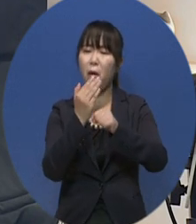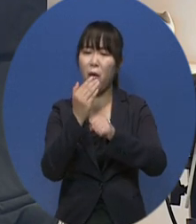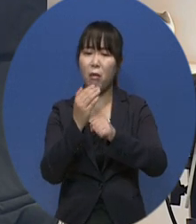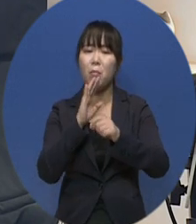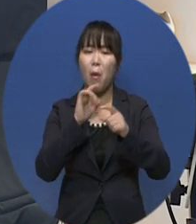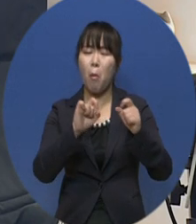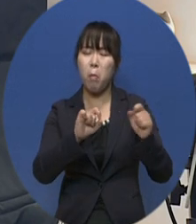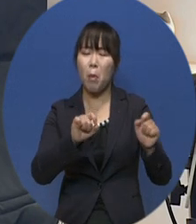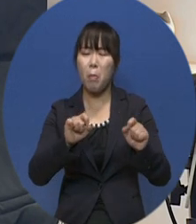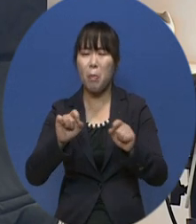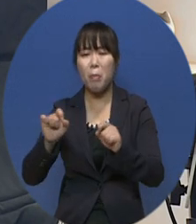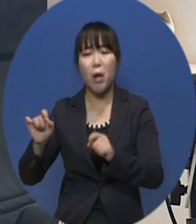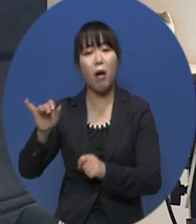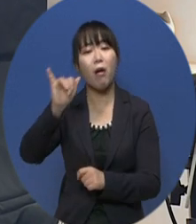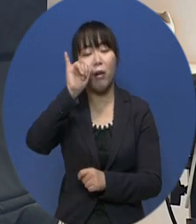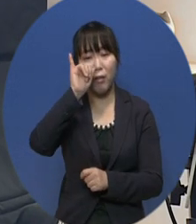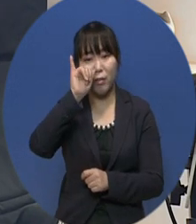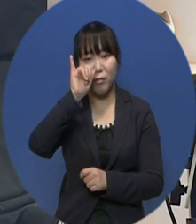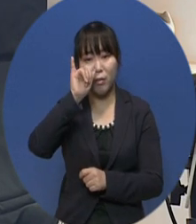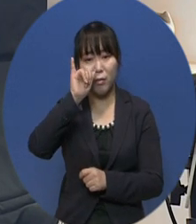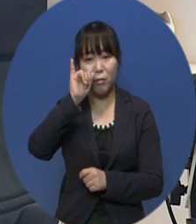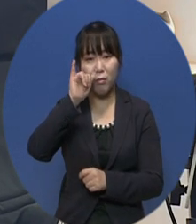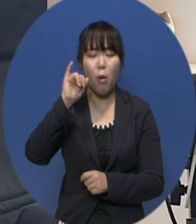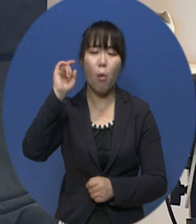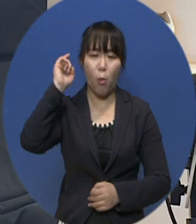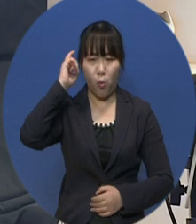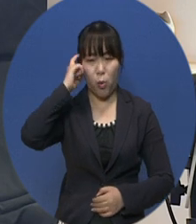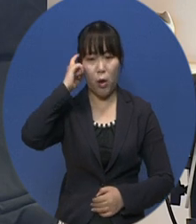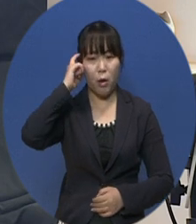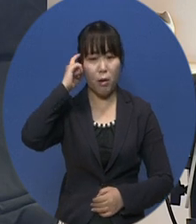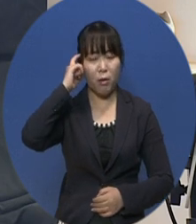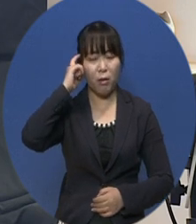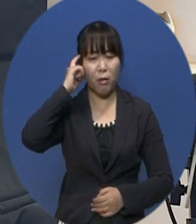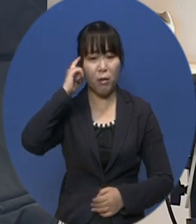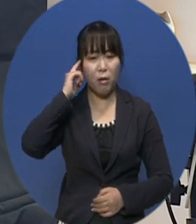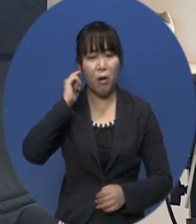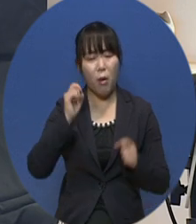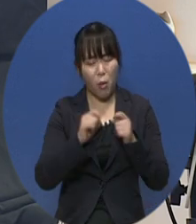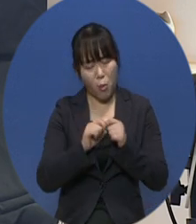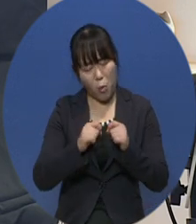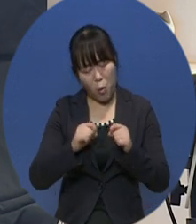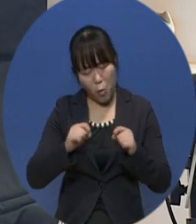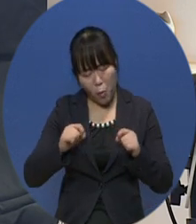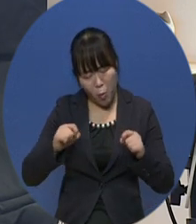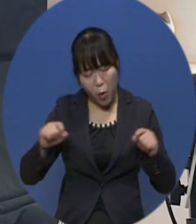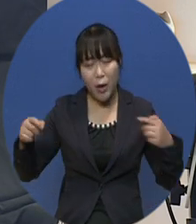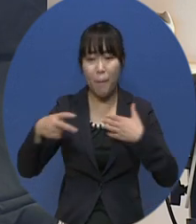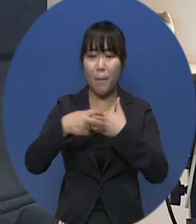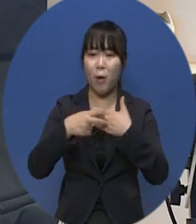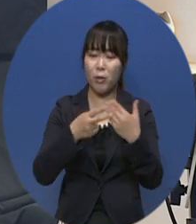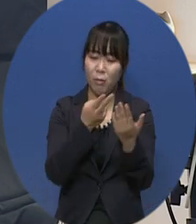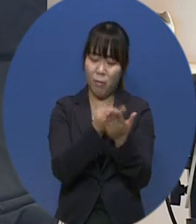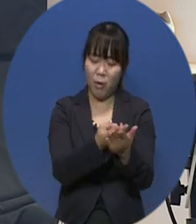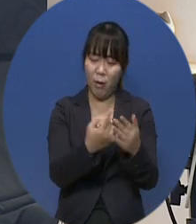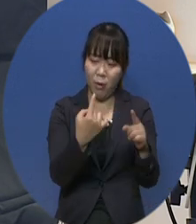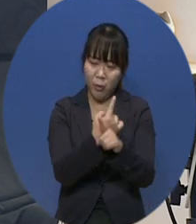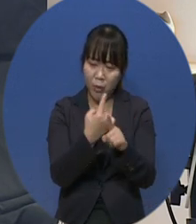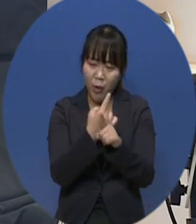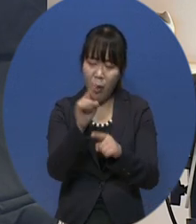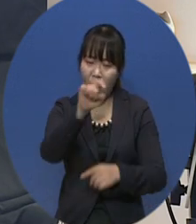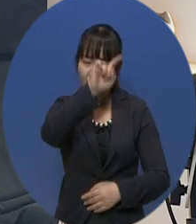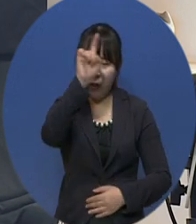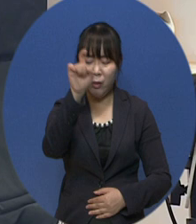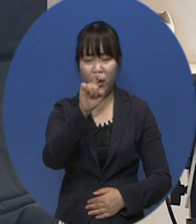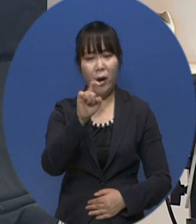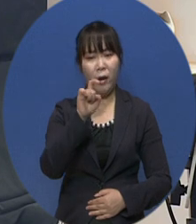년씩 하시는 분도 있거든요. 네. 그러면 왜 이렇게 길게 이제 입원 치료를 하느냐의 문제가